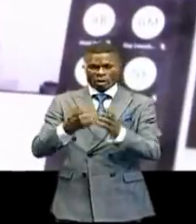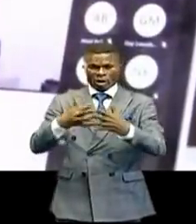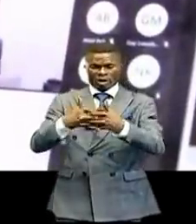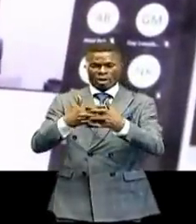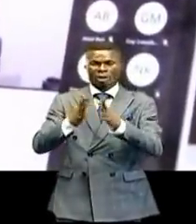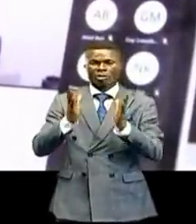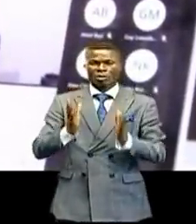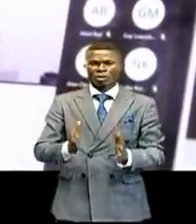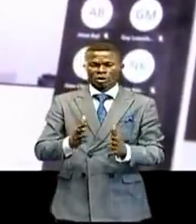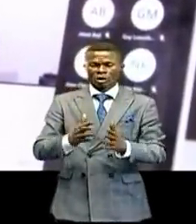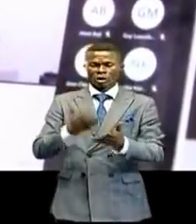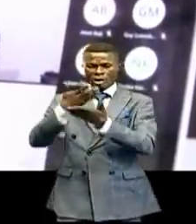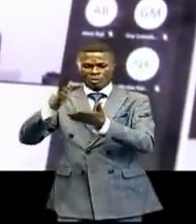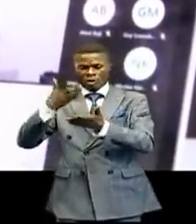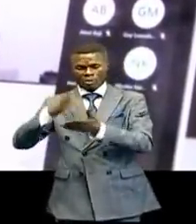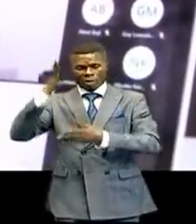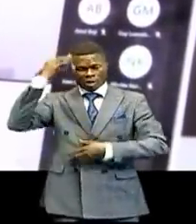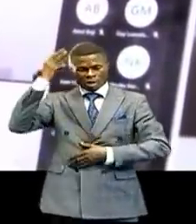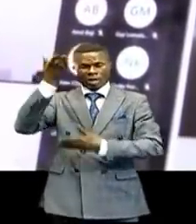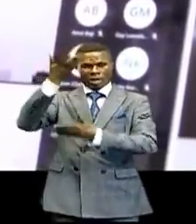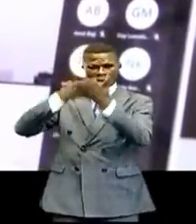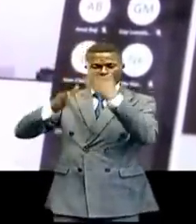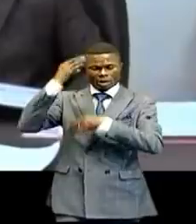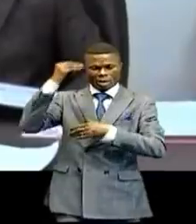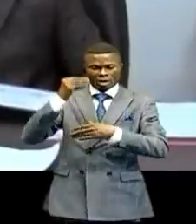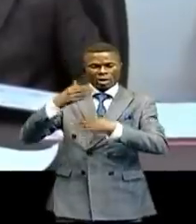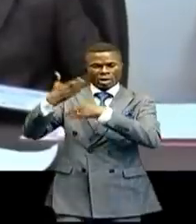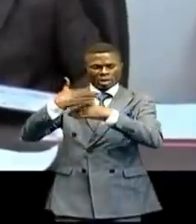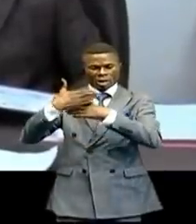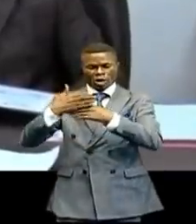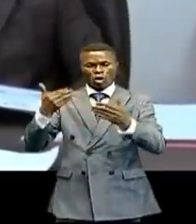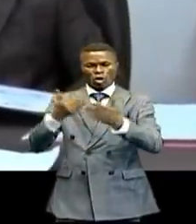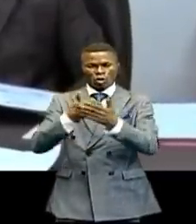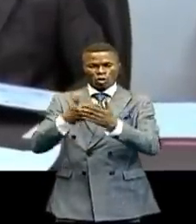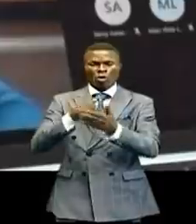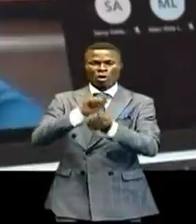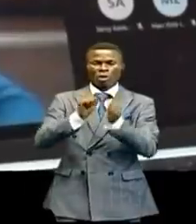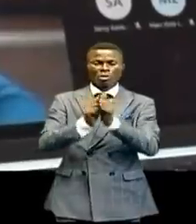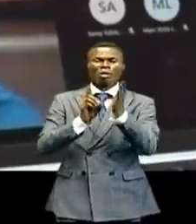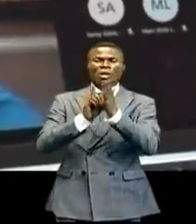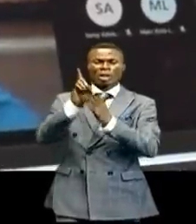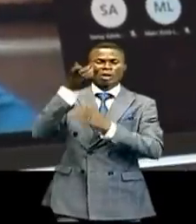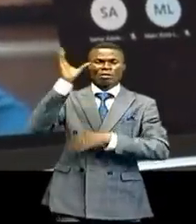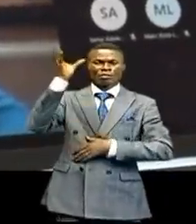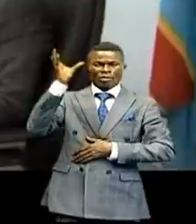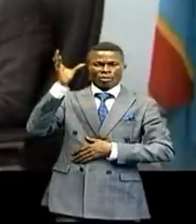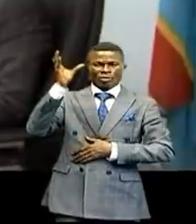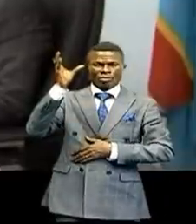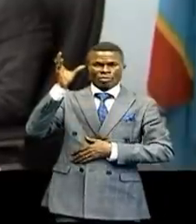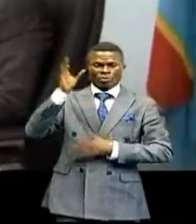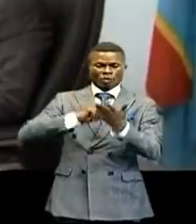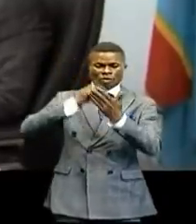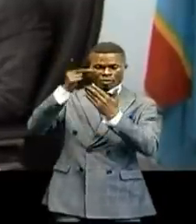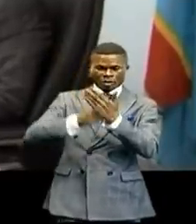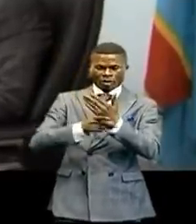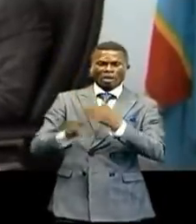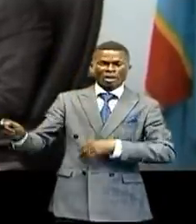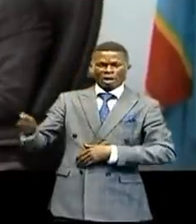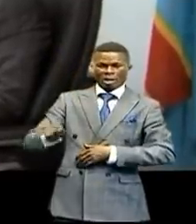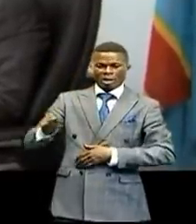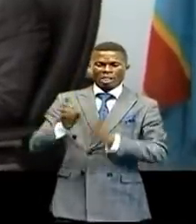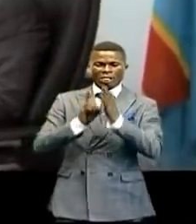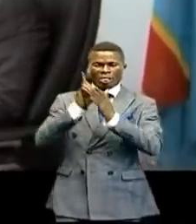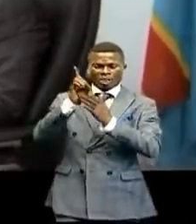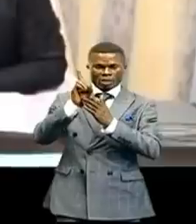partenariats, le partage d'expériences et les approches innovantes en matière de développement rural, des planifications territoriales et